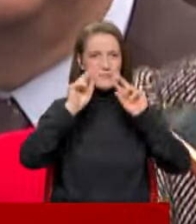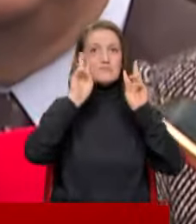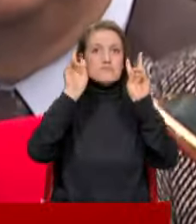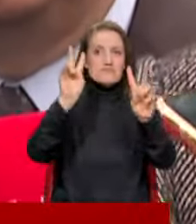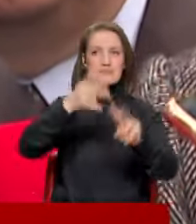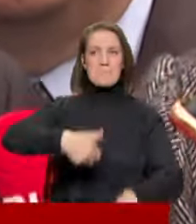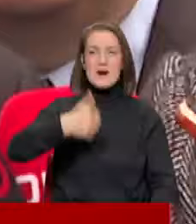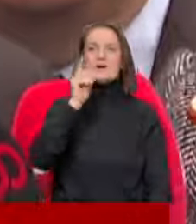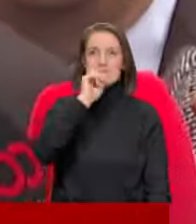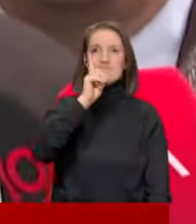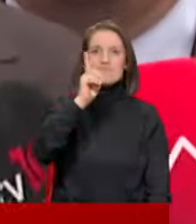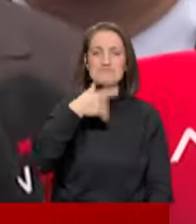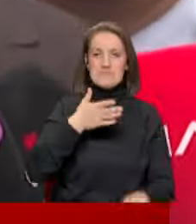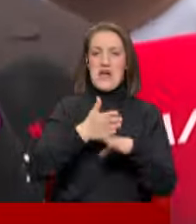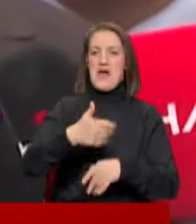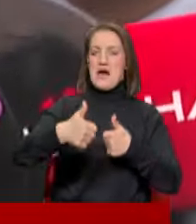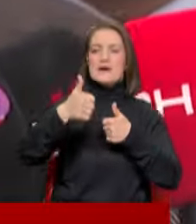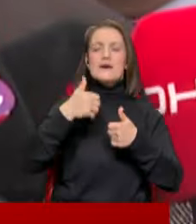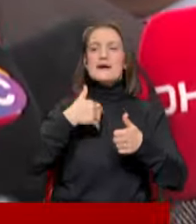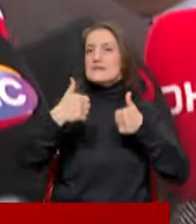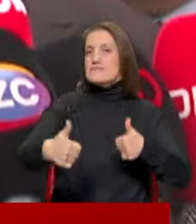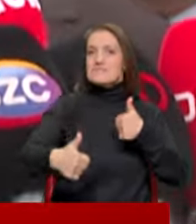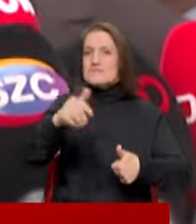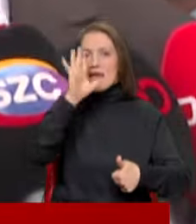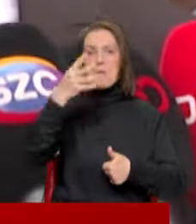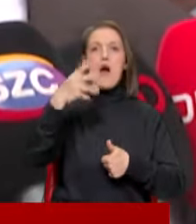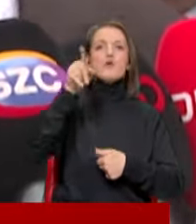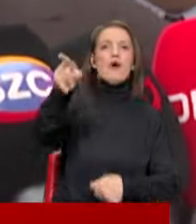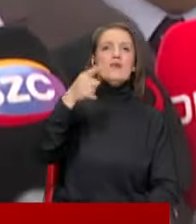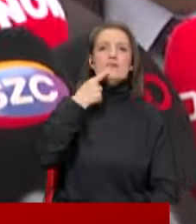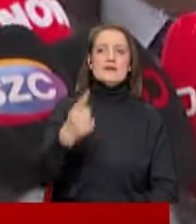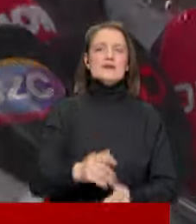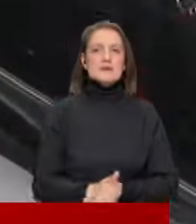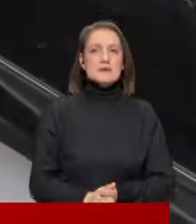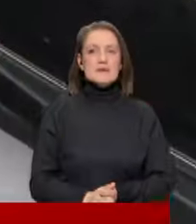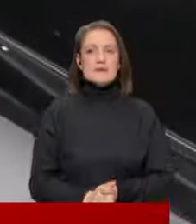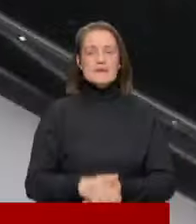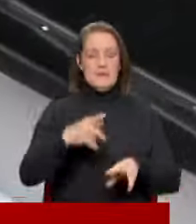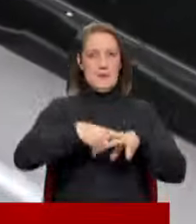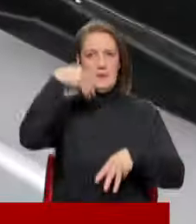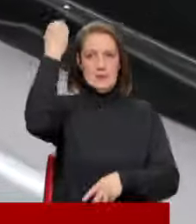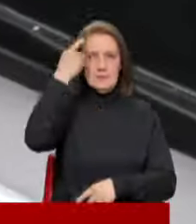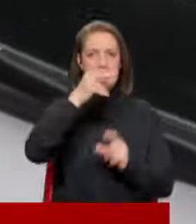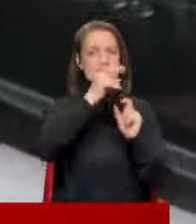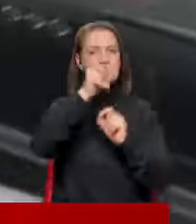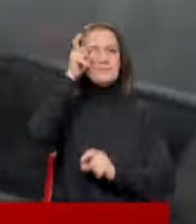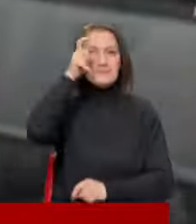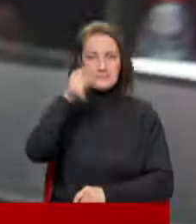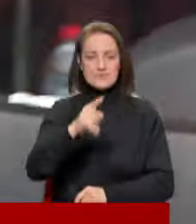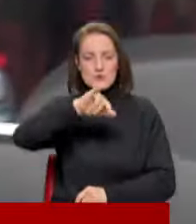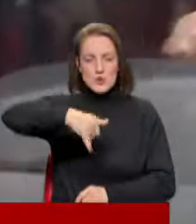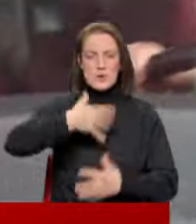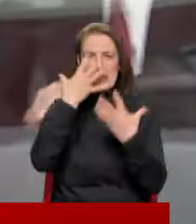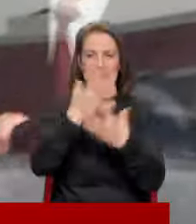Başkan esas Rakibim burada öbürü değil de bu Rakibim diye bana göstermişti Ekrem İmamoğlu ve Özgür Özel yoğun